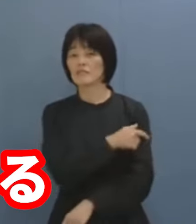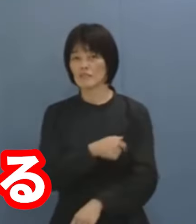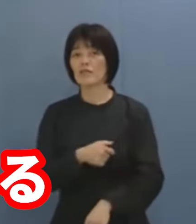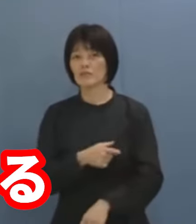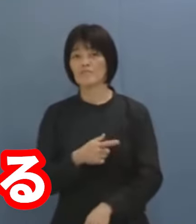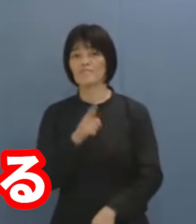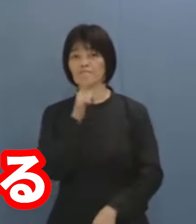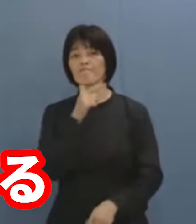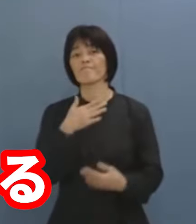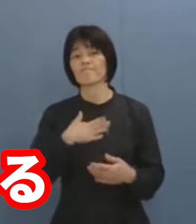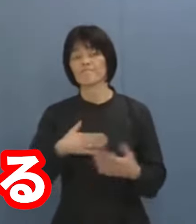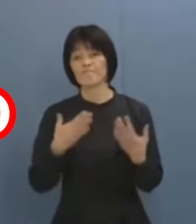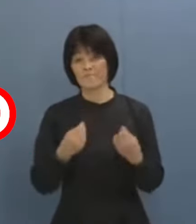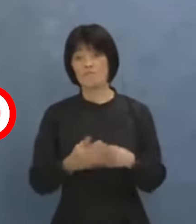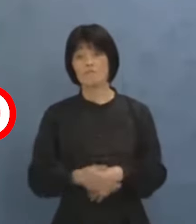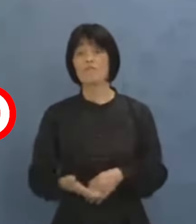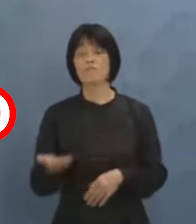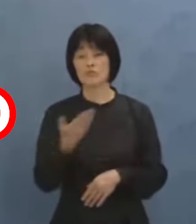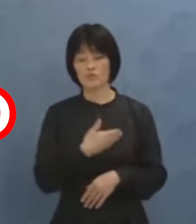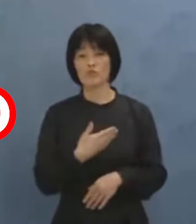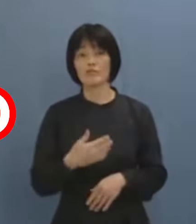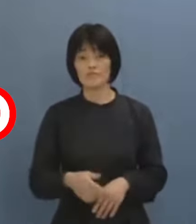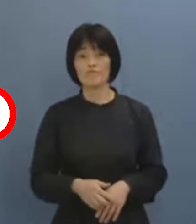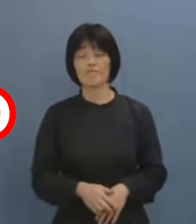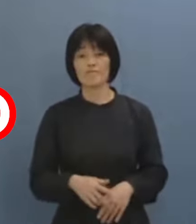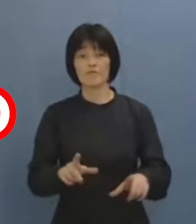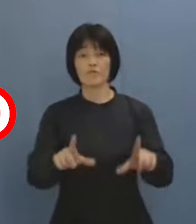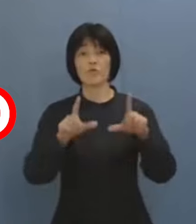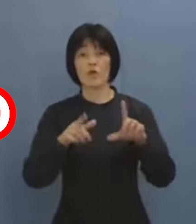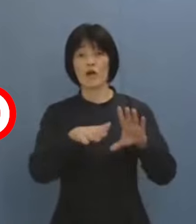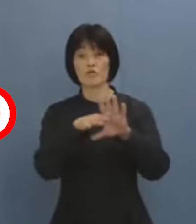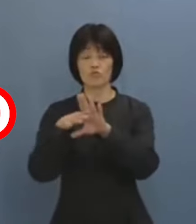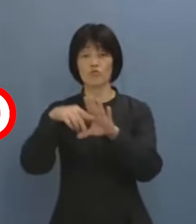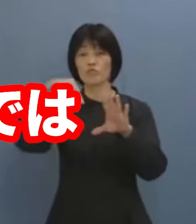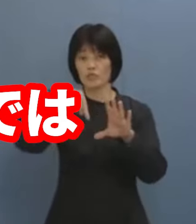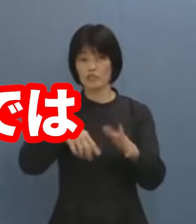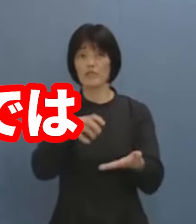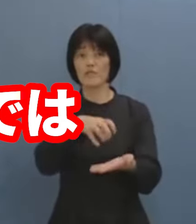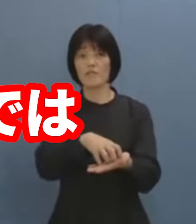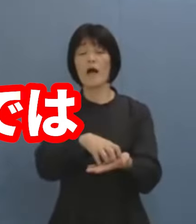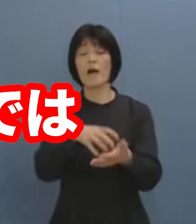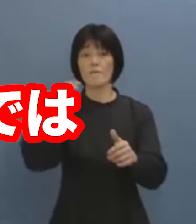ですね、告発文に指摘されているパワーハラスメントの疑惑について、ま